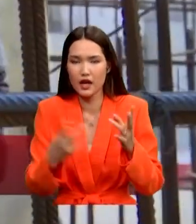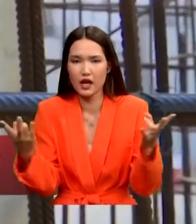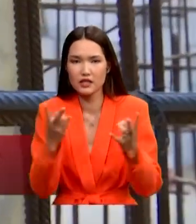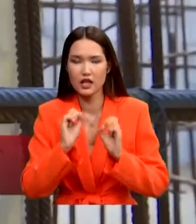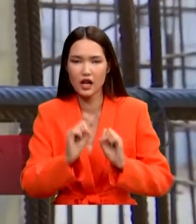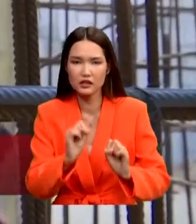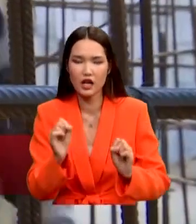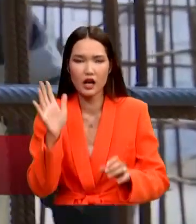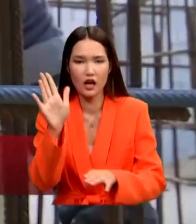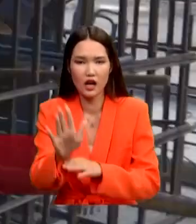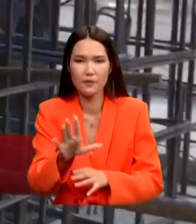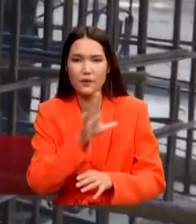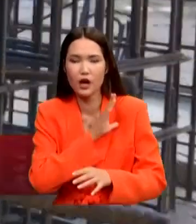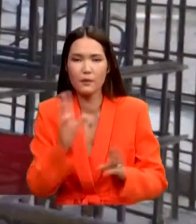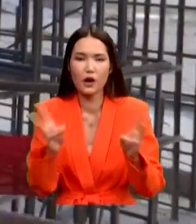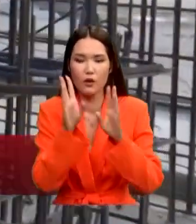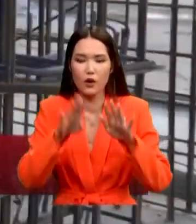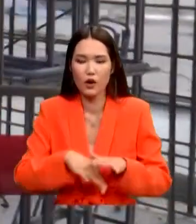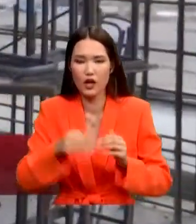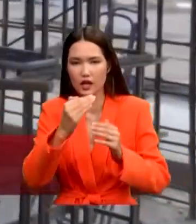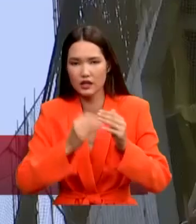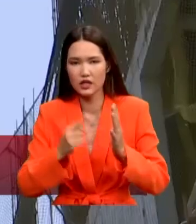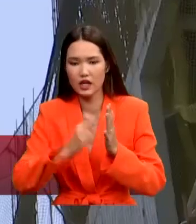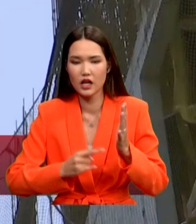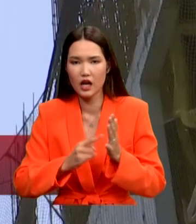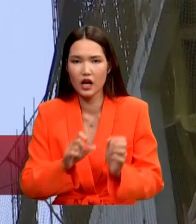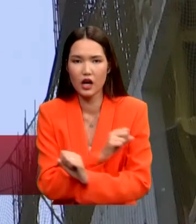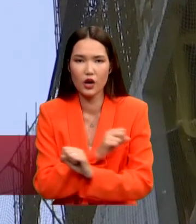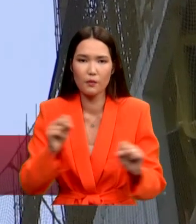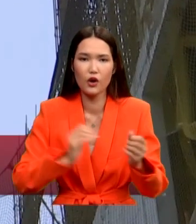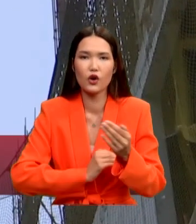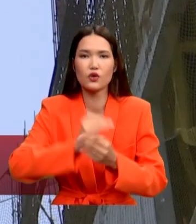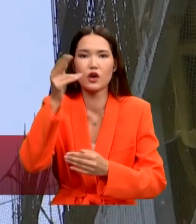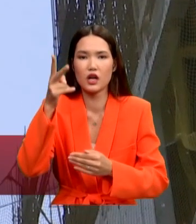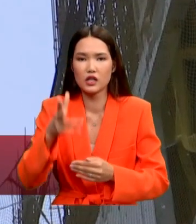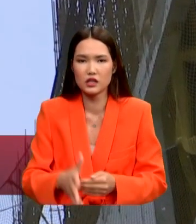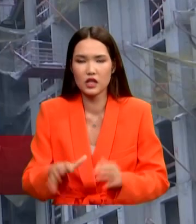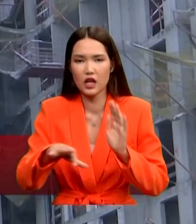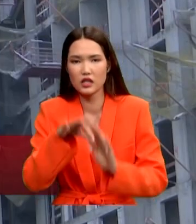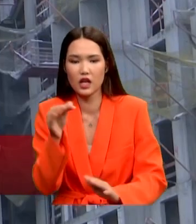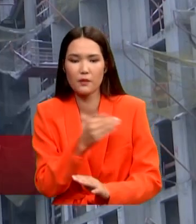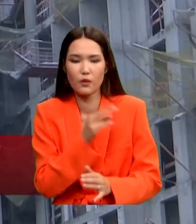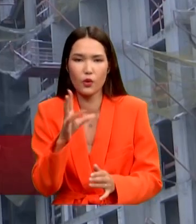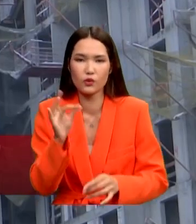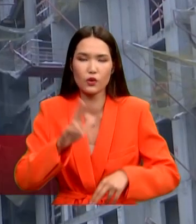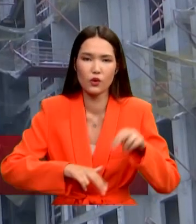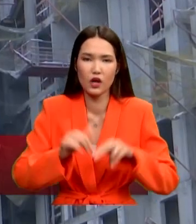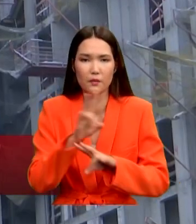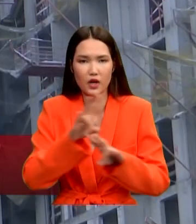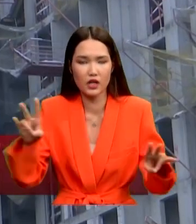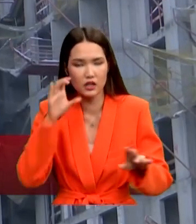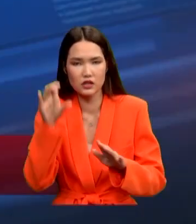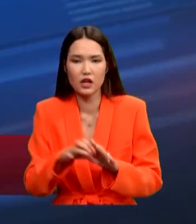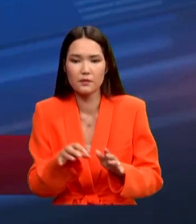өрт қауіпсіздік ережесіне сәйкес төменгі қабаттарда темір тор қоюға болмайды, ал жоғары қабаттағыларға таңдау бар, бірақ құрылысшыларды ешкім